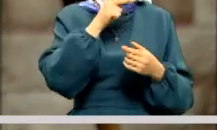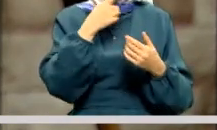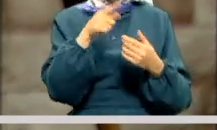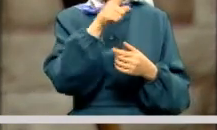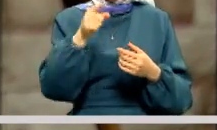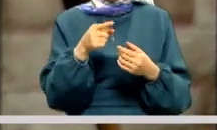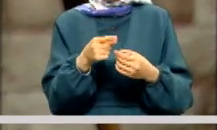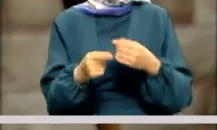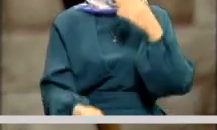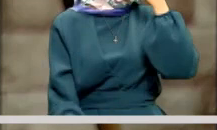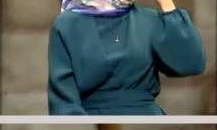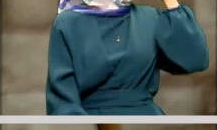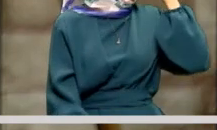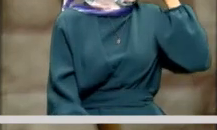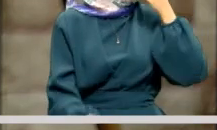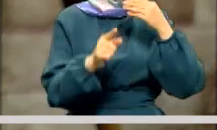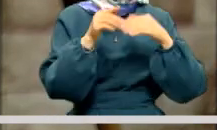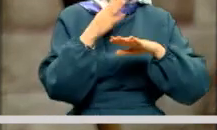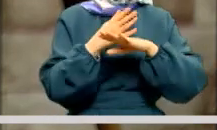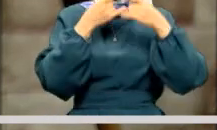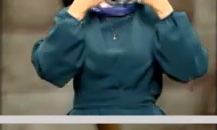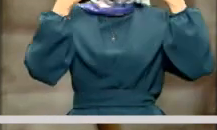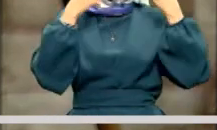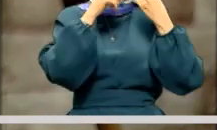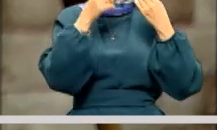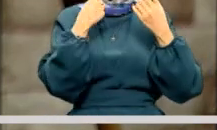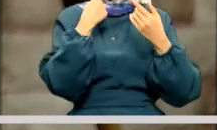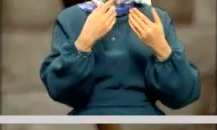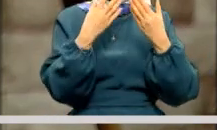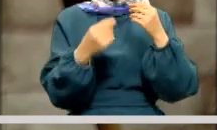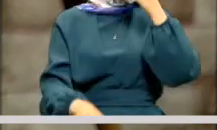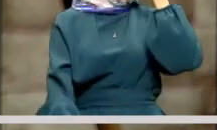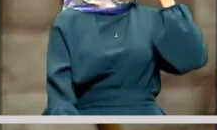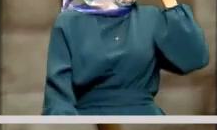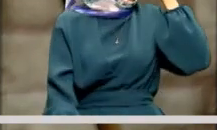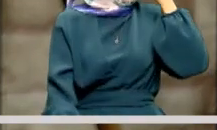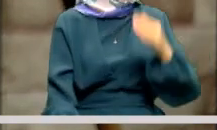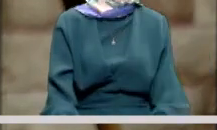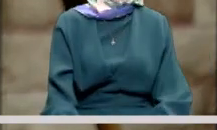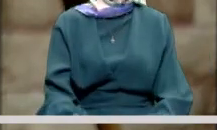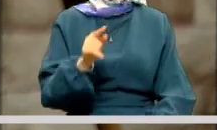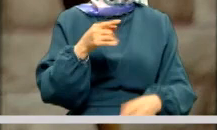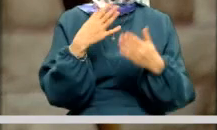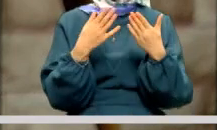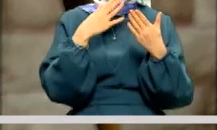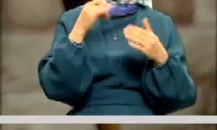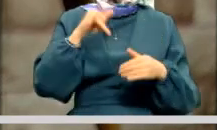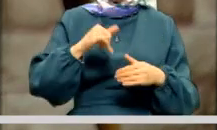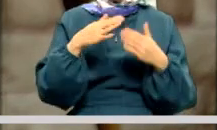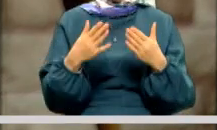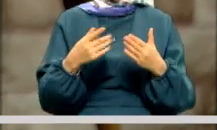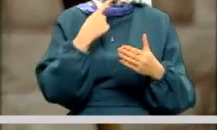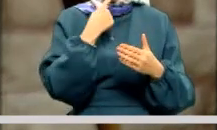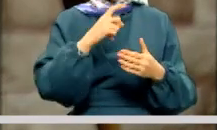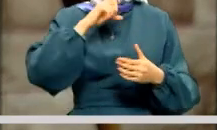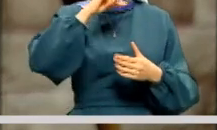unutmuşum ya ne olacak insanız filan deyip kabaca Tabiri caizse kendince haklı ama bir Mazereti Dolayısıyla cevap veren